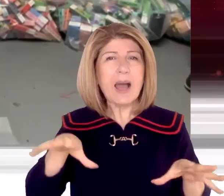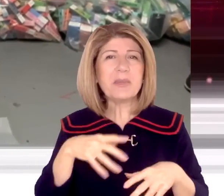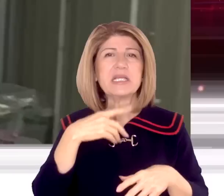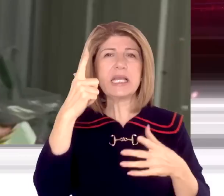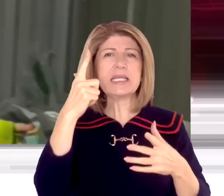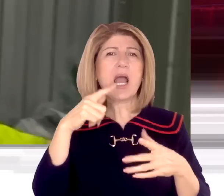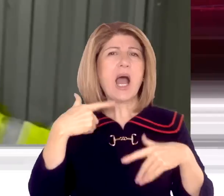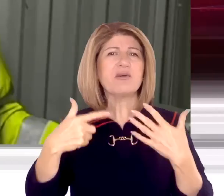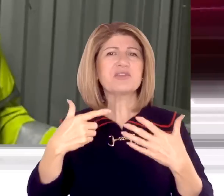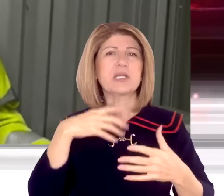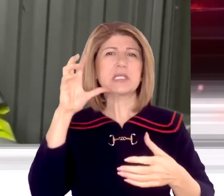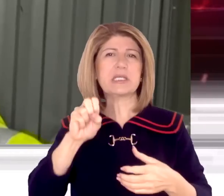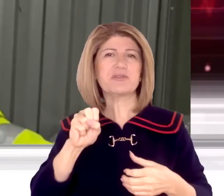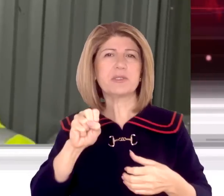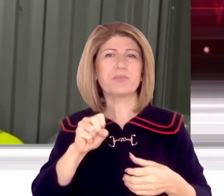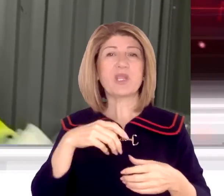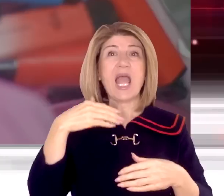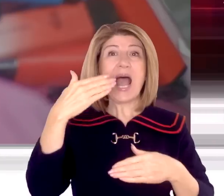رو فقط در یک هفته ضبط کرده.